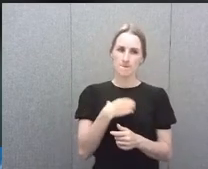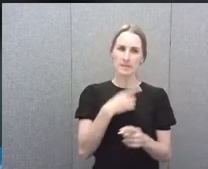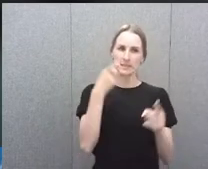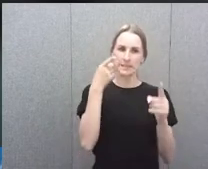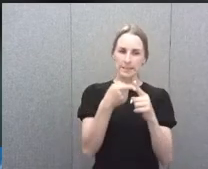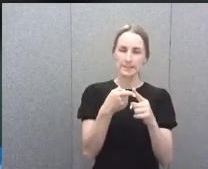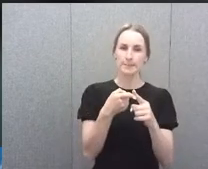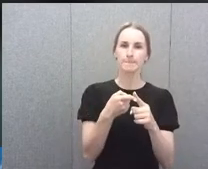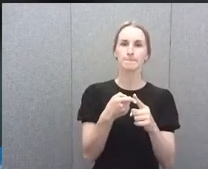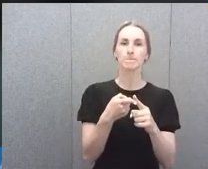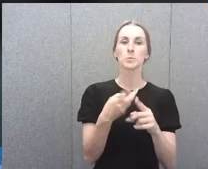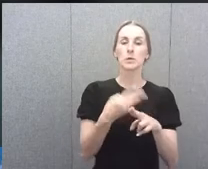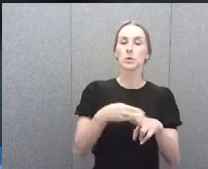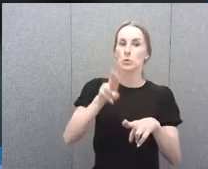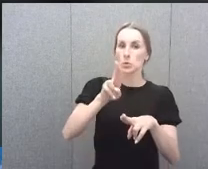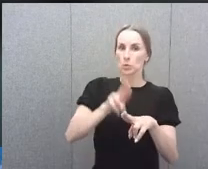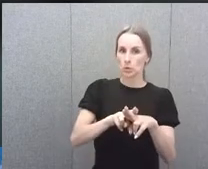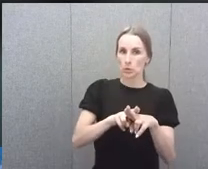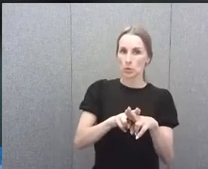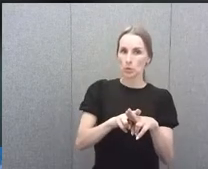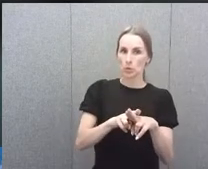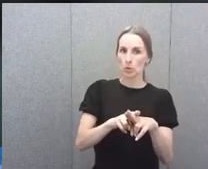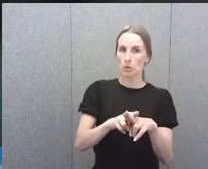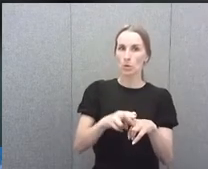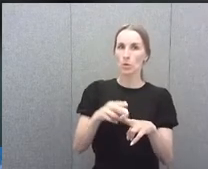Почему Европейский Союз не принял эту политику?